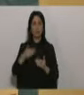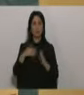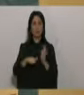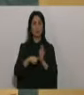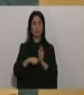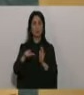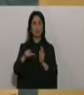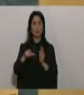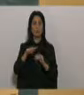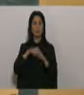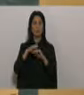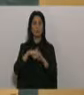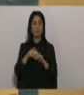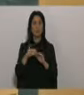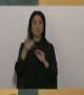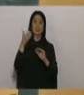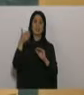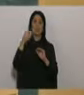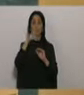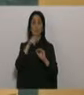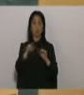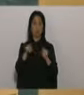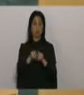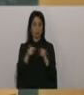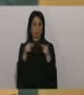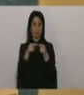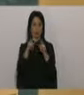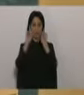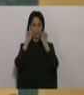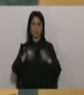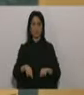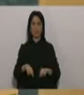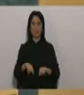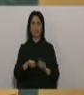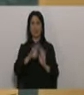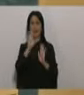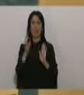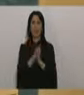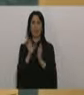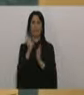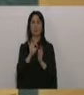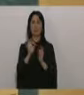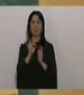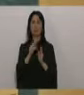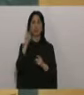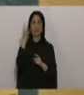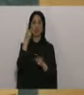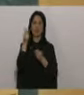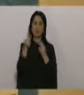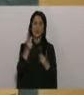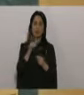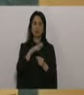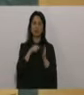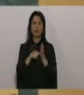ათას ადამიანს ჩაერიცხა, წინა პერიოდის განმავლობაშიც ზუსტად იცით ყველაფერი ამის შესახებ, კომუნალურებიდან დაწყებული,